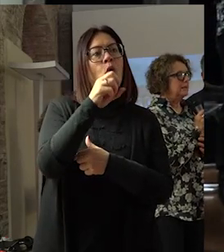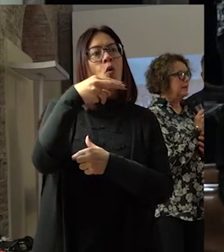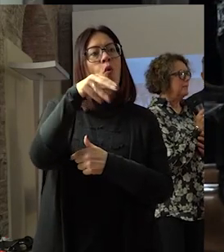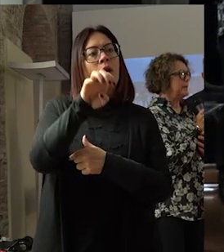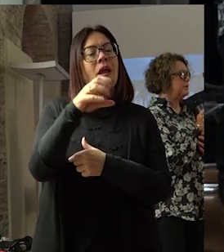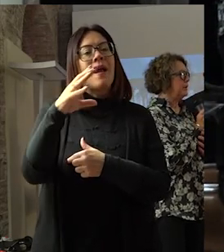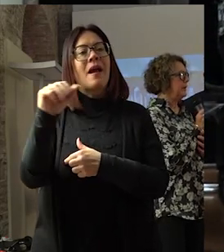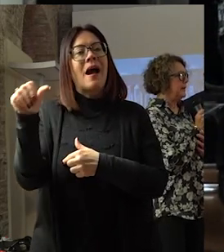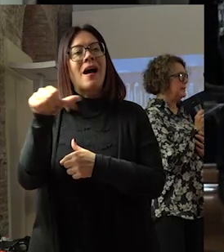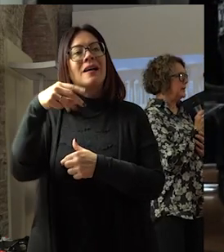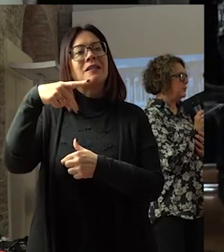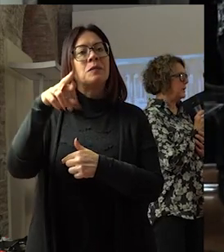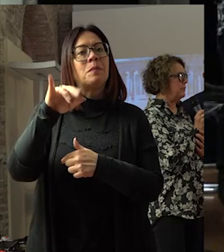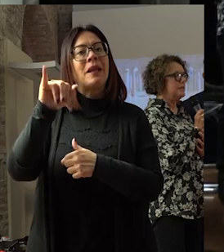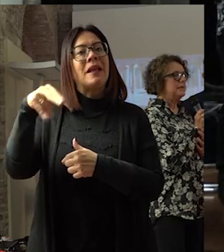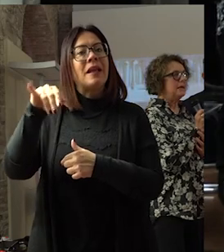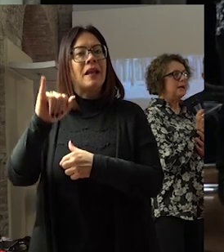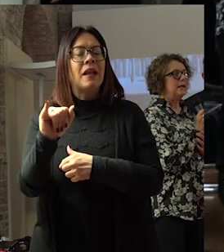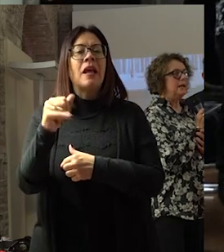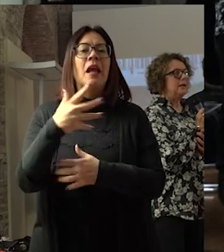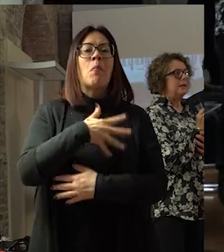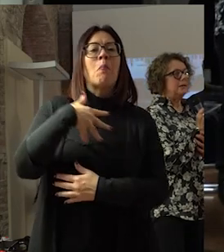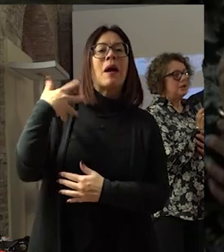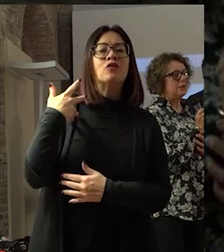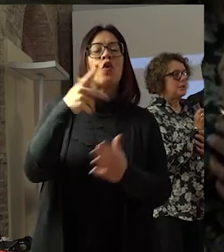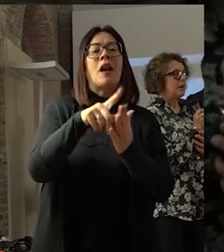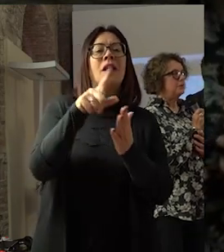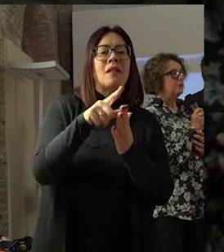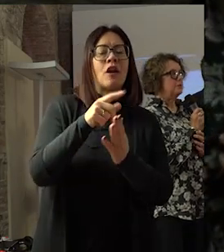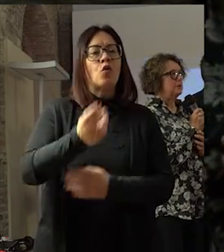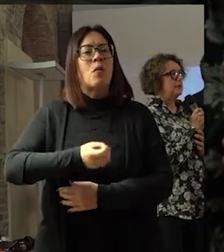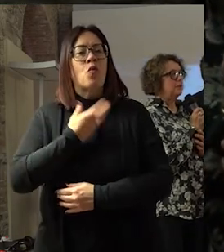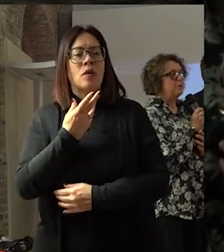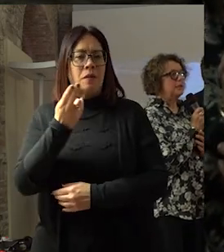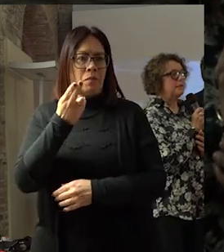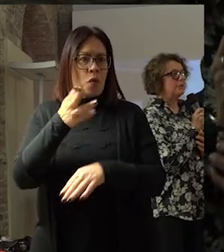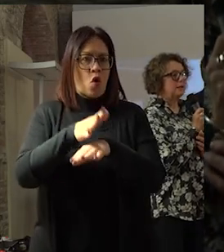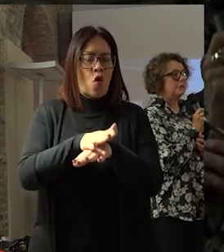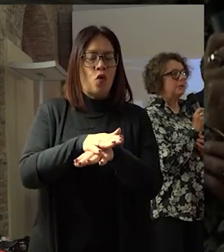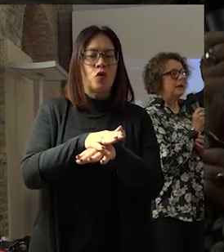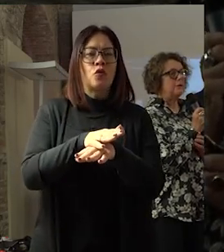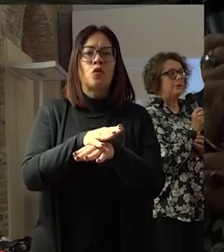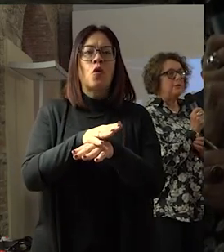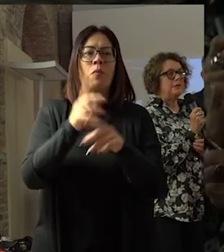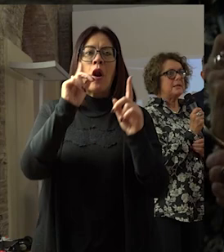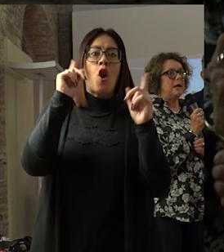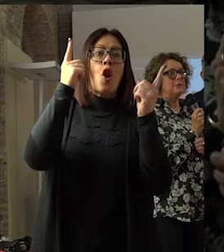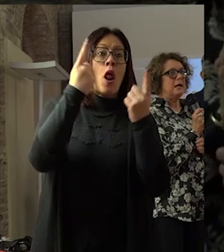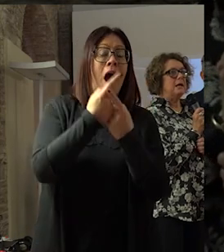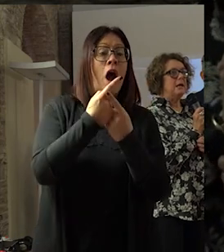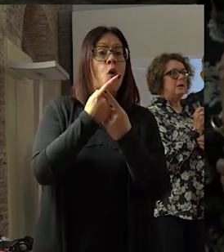grande passione per la letteratura e la poesia che ci ha lasciato e a cui è stato dato una laurea honoris